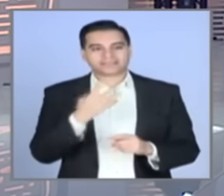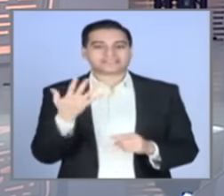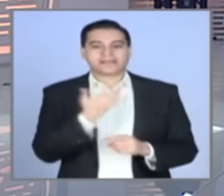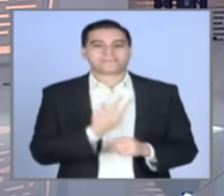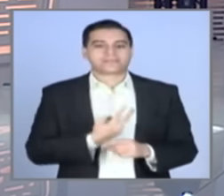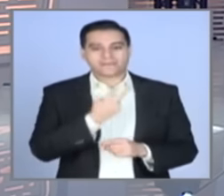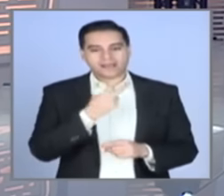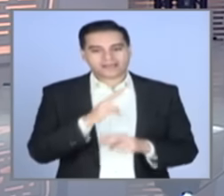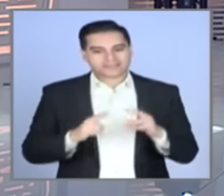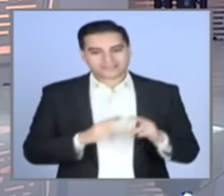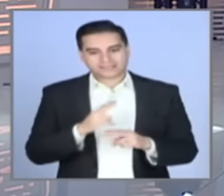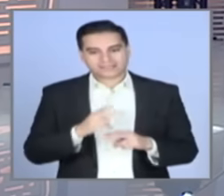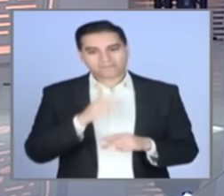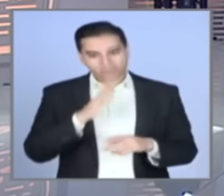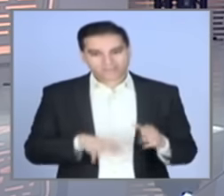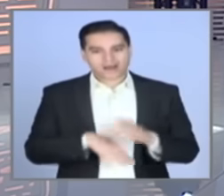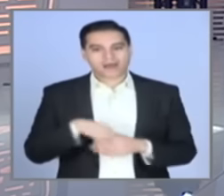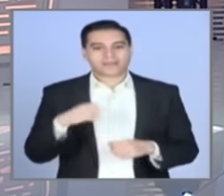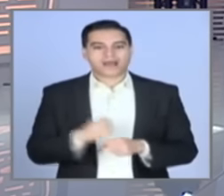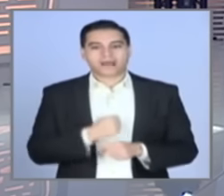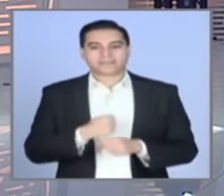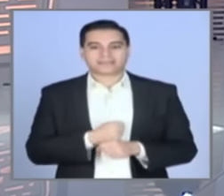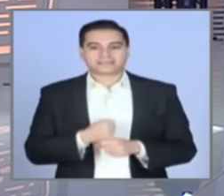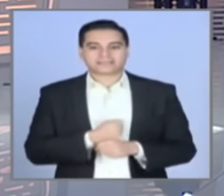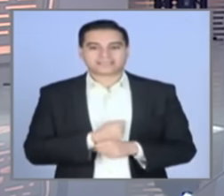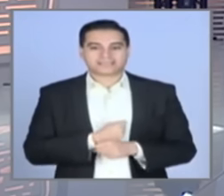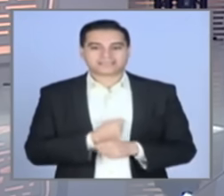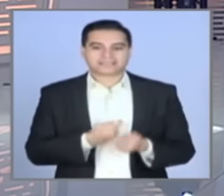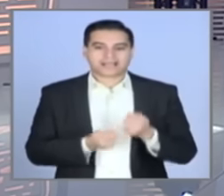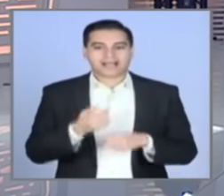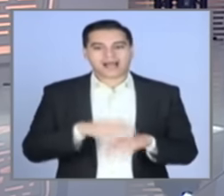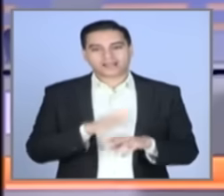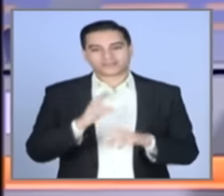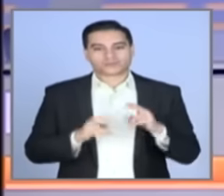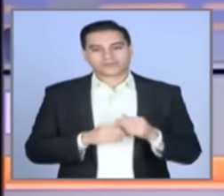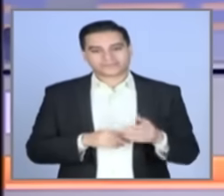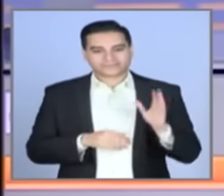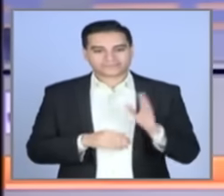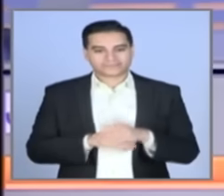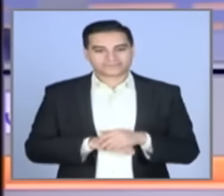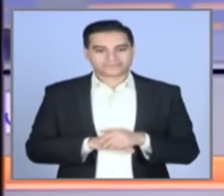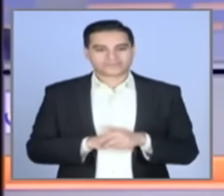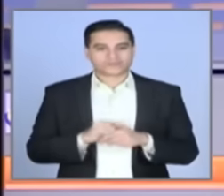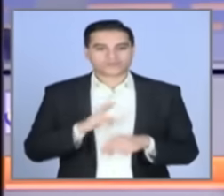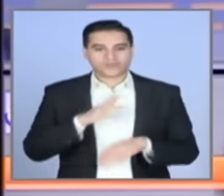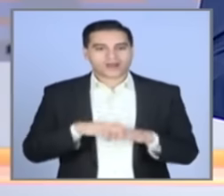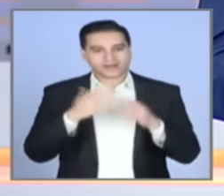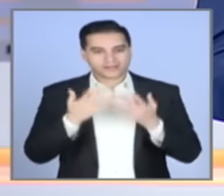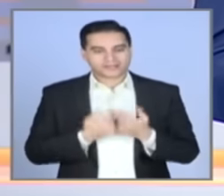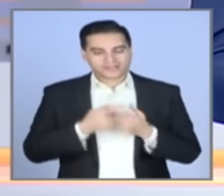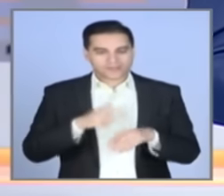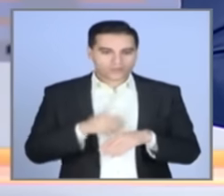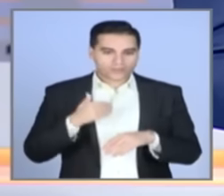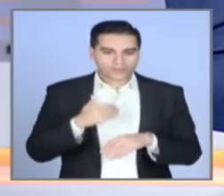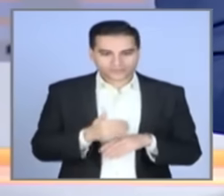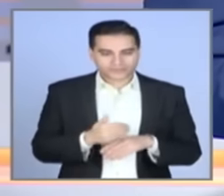سبعة. كان ممكن تجاوب على سؤالين كمان والله. سؤال القدرات الذهنية خلاك تاخد